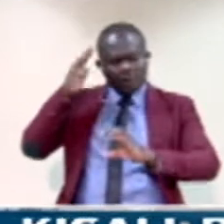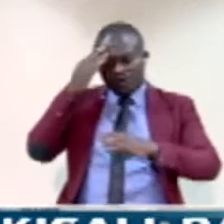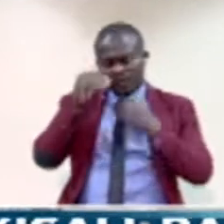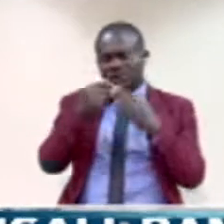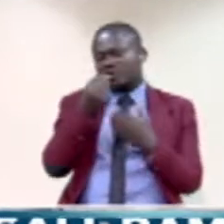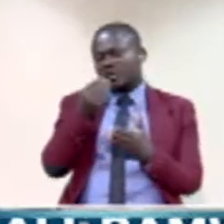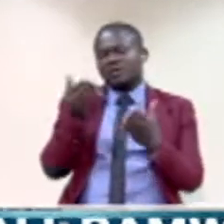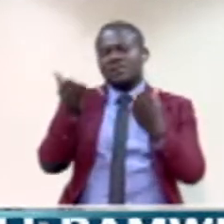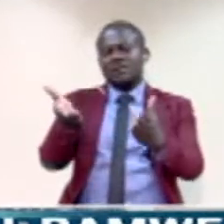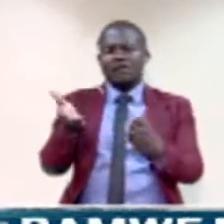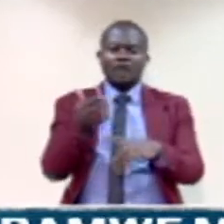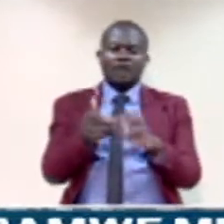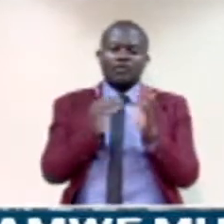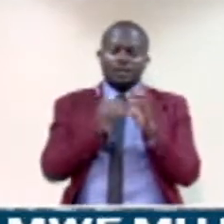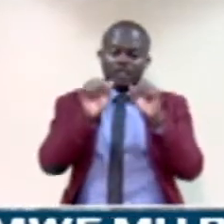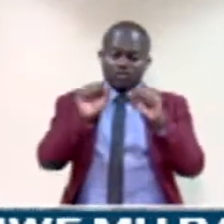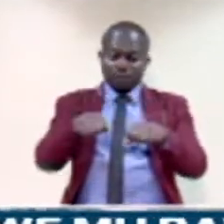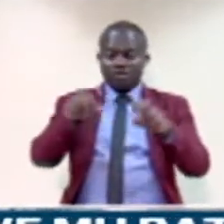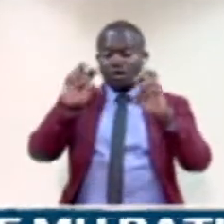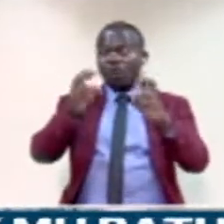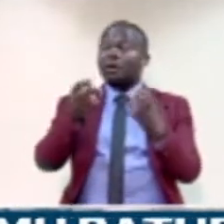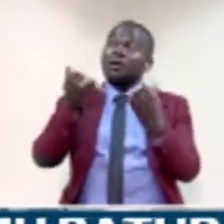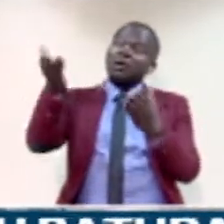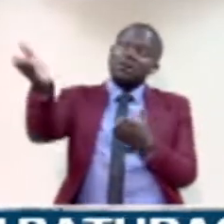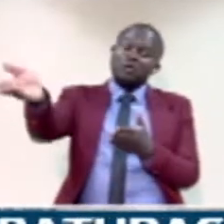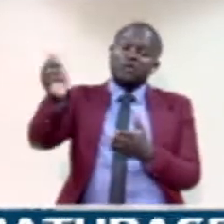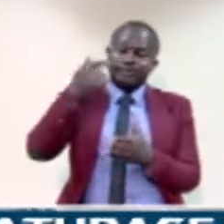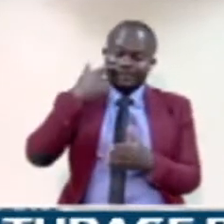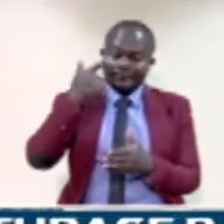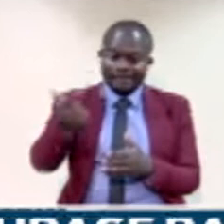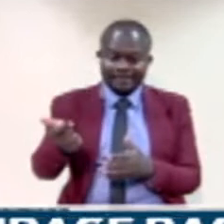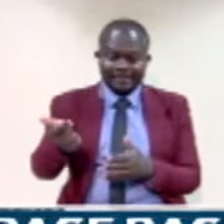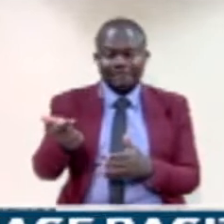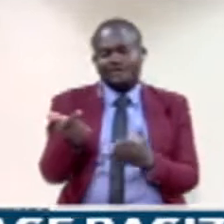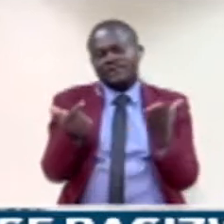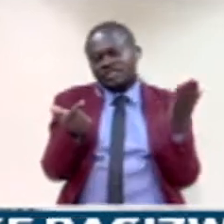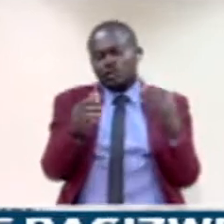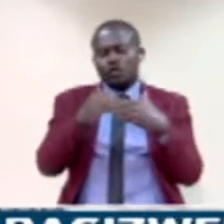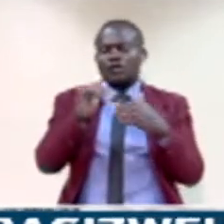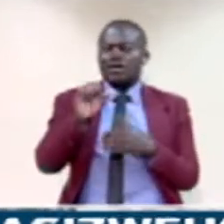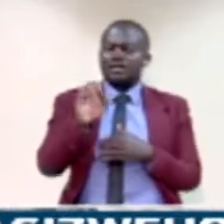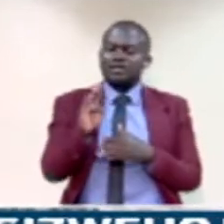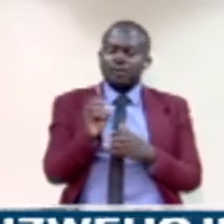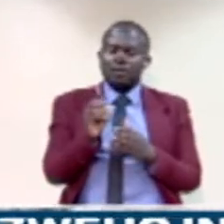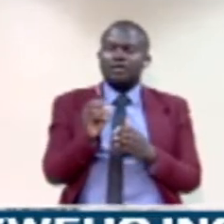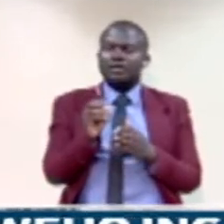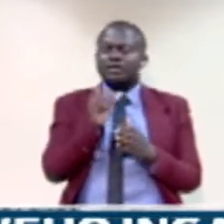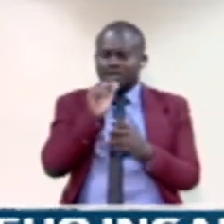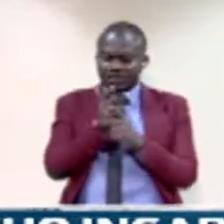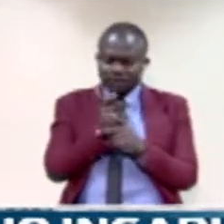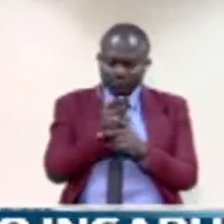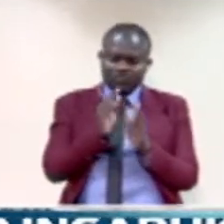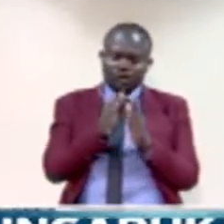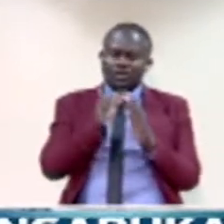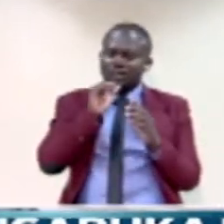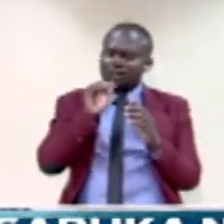mureba birahari, ariko birashoboka ko hariya hirya hari aho ushobora gusanga wenda mutwara siba yarangaye. Umudugudu ntakwiye kurangara,